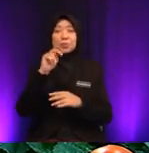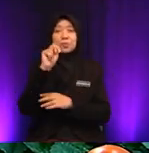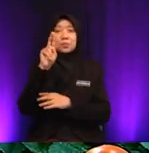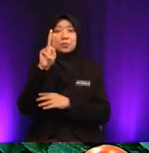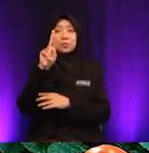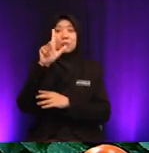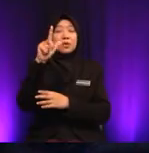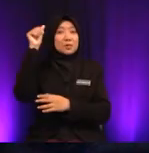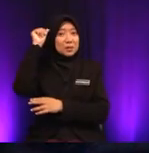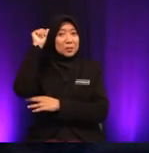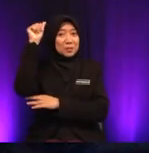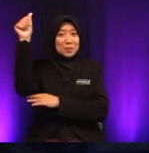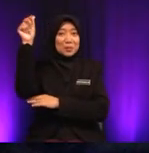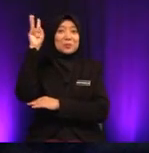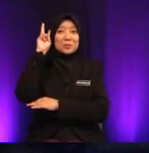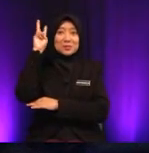asalamualaikum